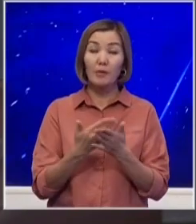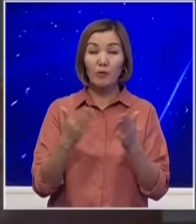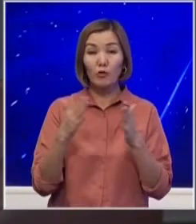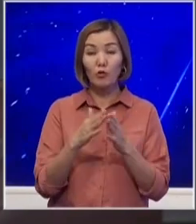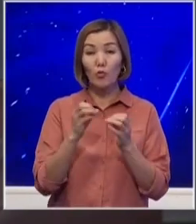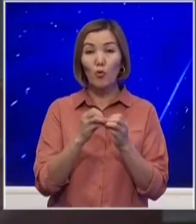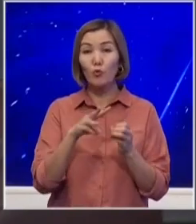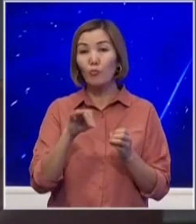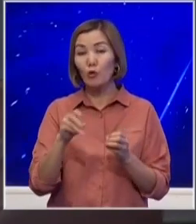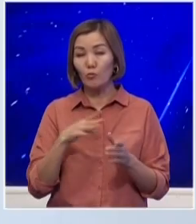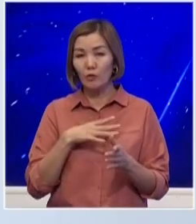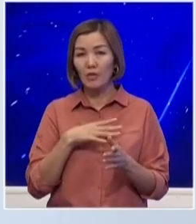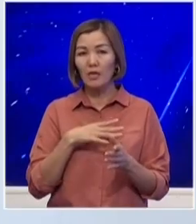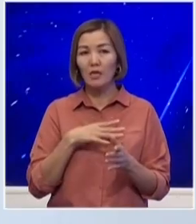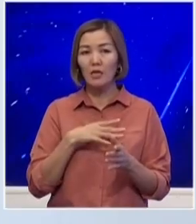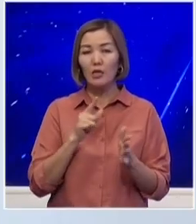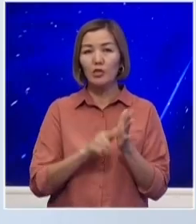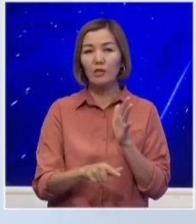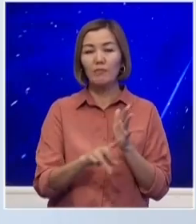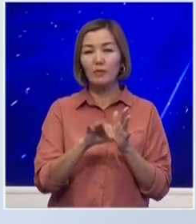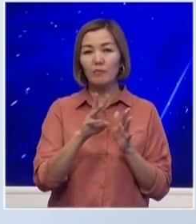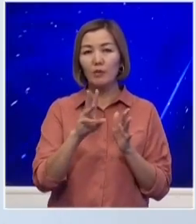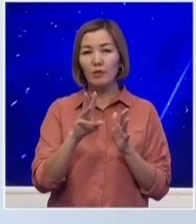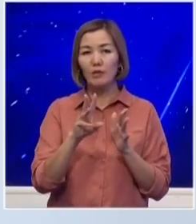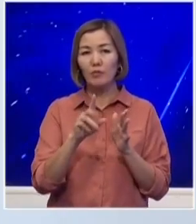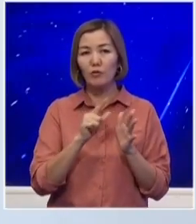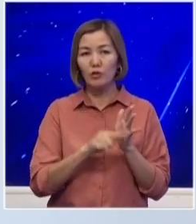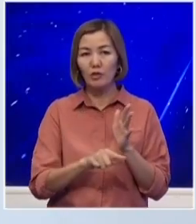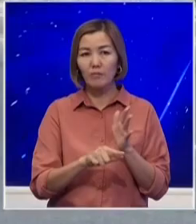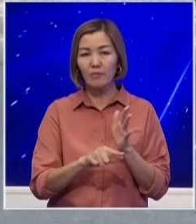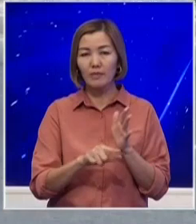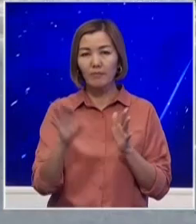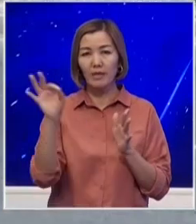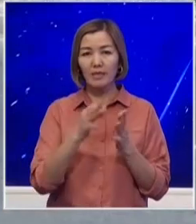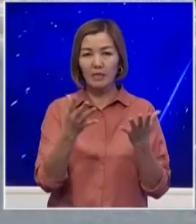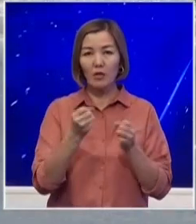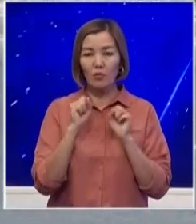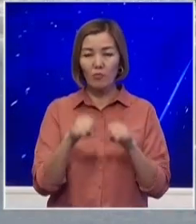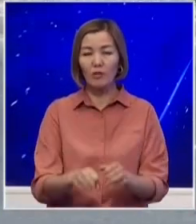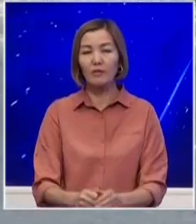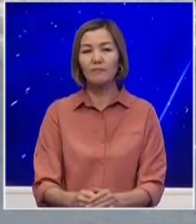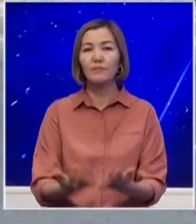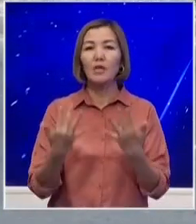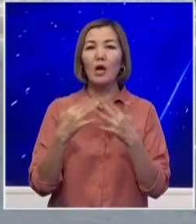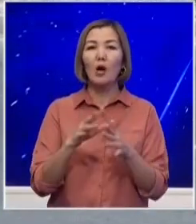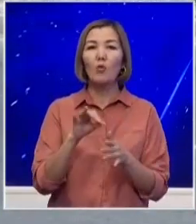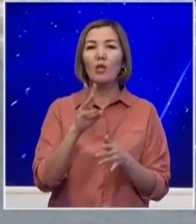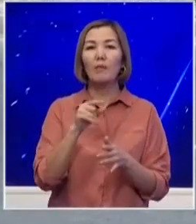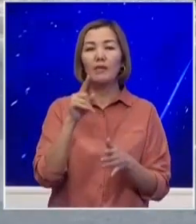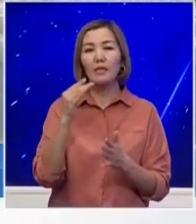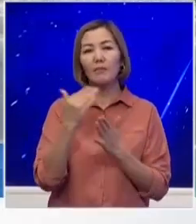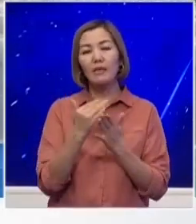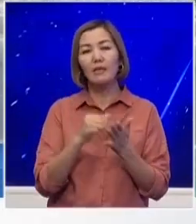соң 70%-ын ала алады. 5 миллионға бағаласа, соң 70%-ын ала алады. Ауыл аманаты бағдарламасына қатысуға